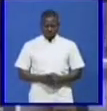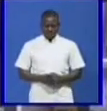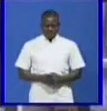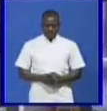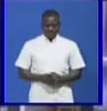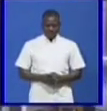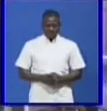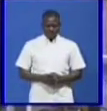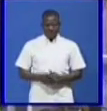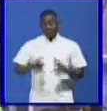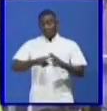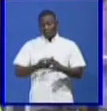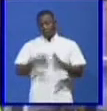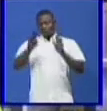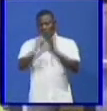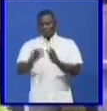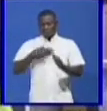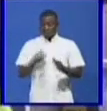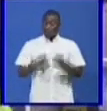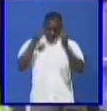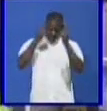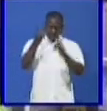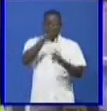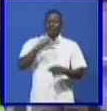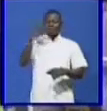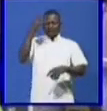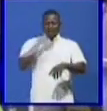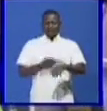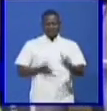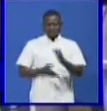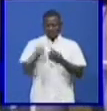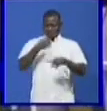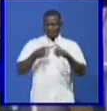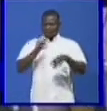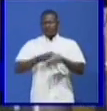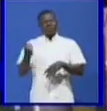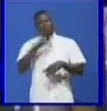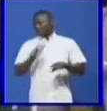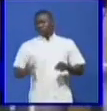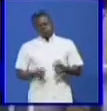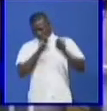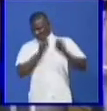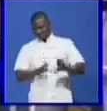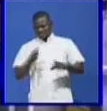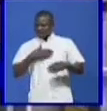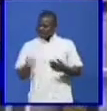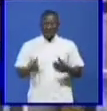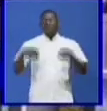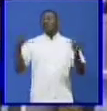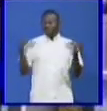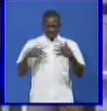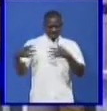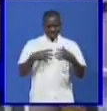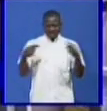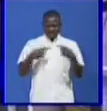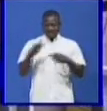Au début, quand je me suis réveillée la première fois à 4 heures pour venir, j'ai failli repartir. Parce que j'avais peur, je suis sortie, tout est noir, il faut attendre que le bus vienne te